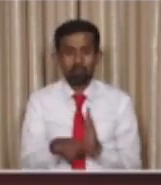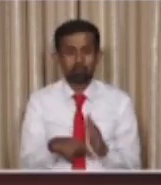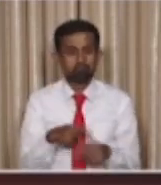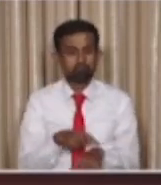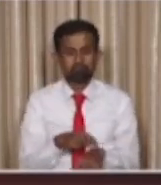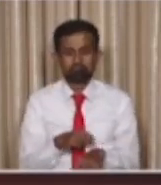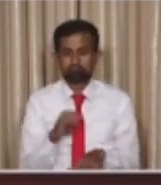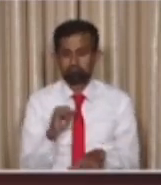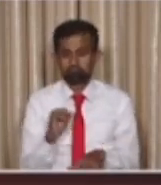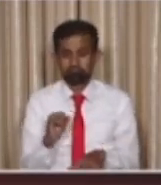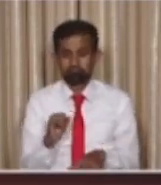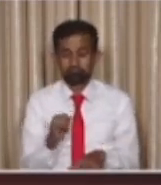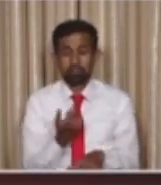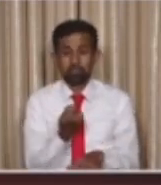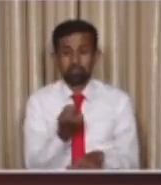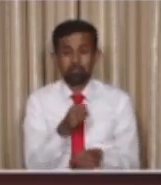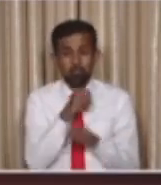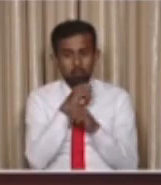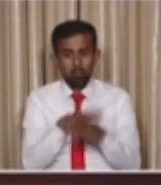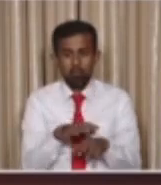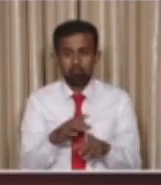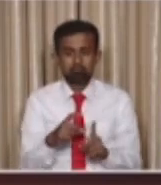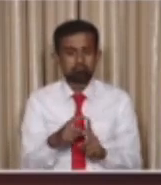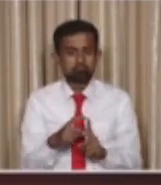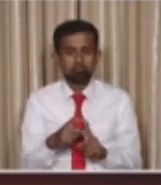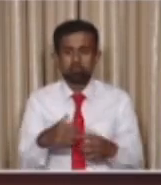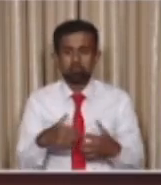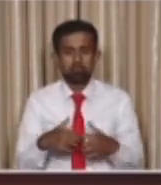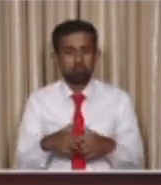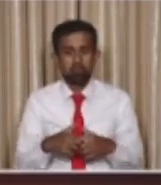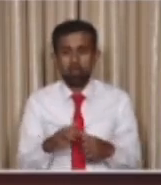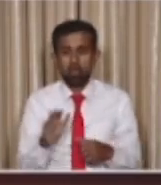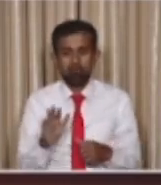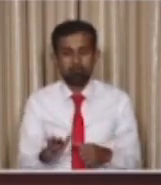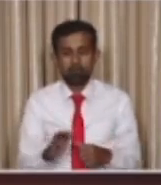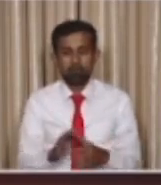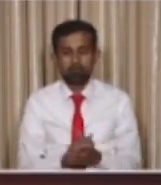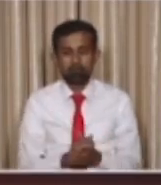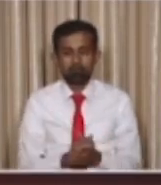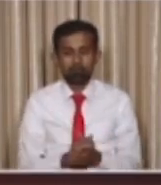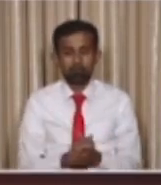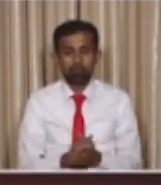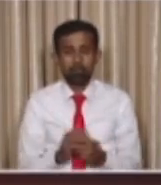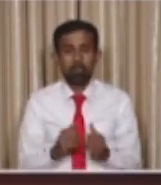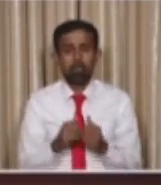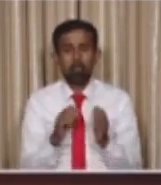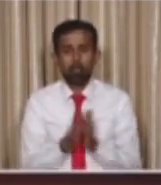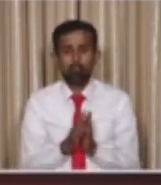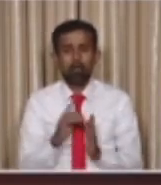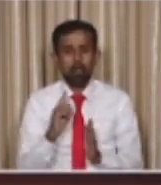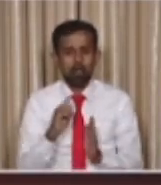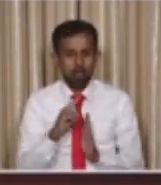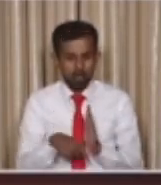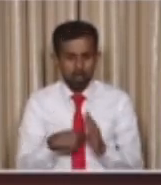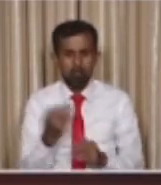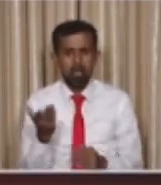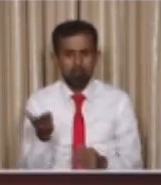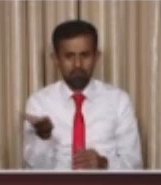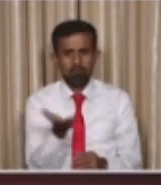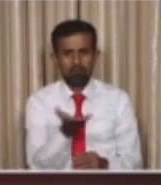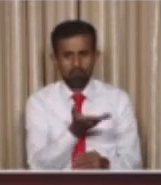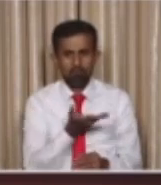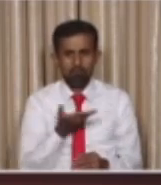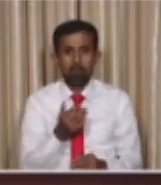අවාසනාවට වගේ මූල්‍ය විනය පිළිබඳ බරපතල ගැටලුවක් තිබෙනවා. ඒක සමස්තයක් හැටියෙම රටේ තියෙන දෙයක්. ඒකයි